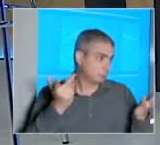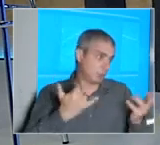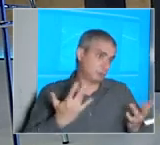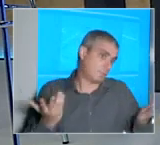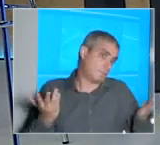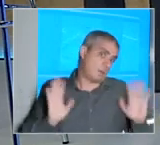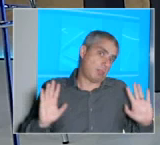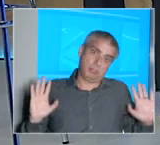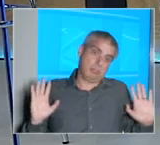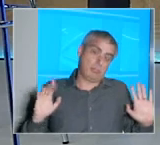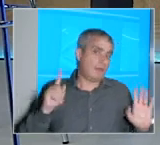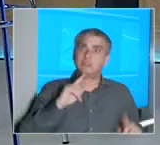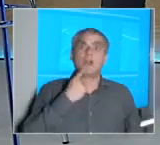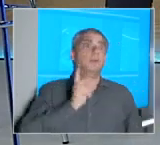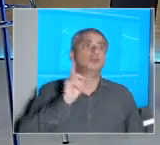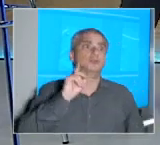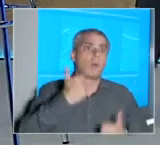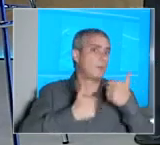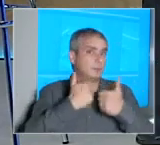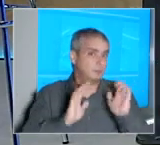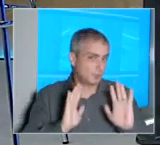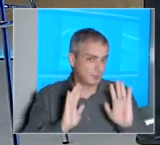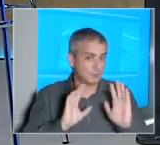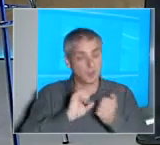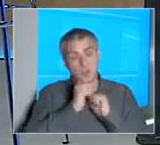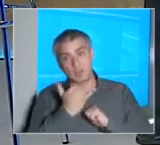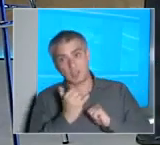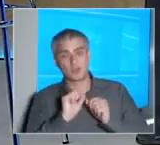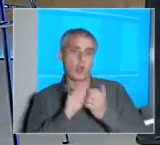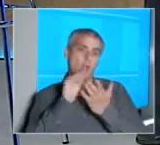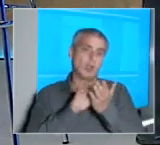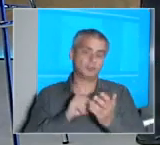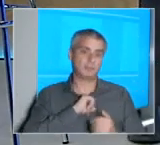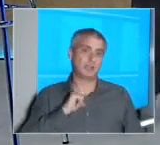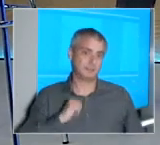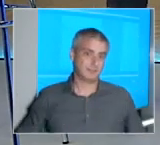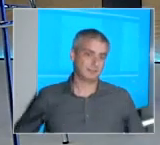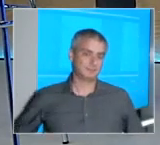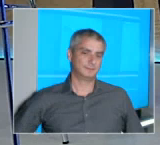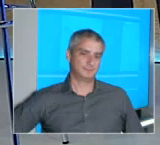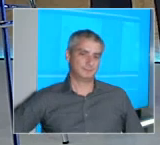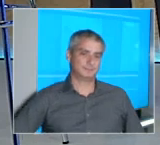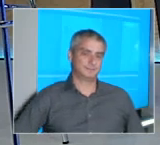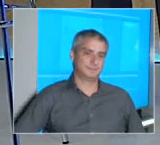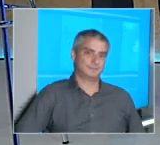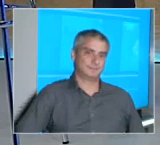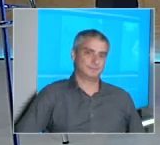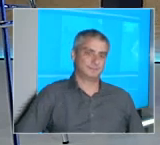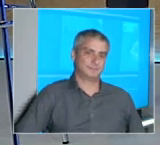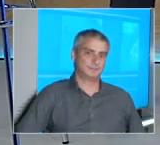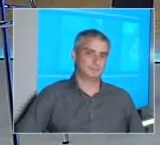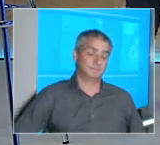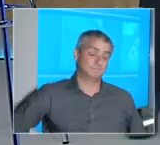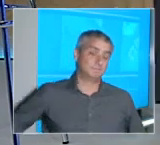אולי אין מה להודיע. אבל זה לא אומר שהוא לא מתמודד. או כן מתמודד, או רץ ברשימה עצמאית. השאלה אם לאהוד ברק יש